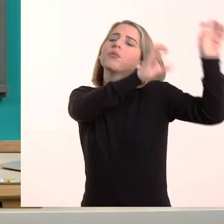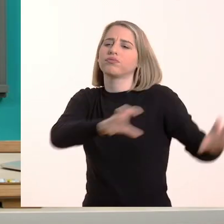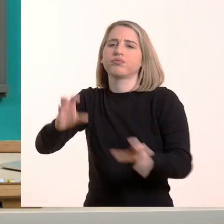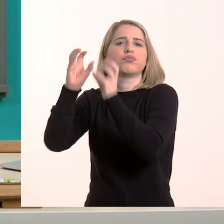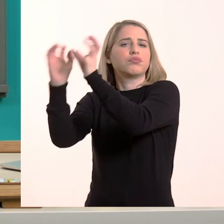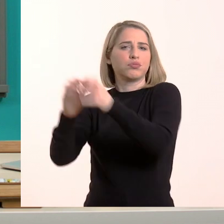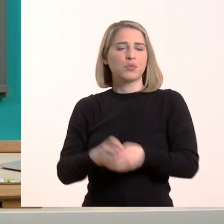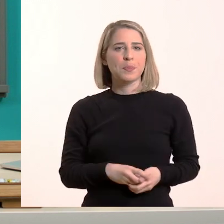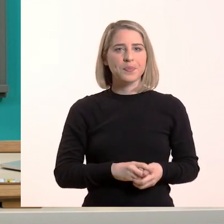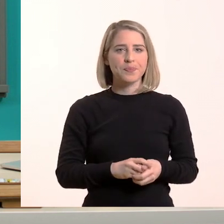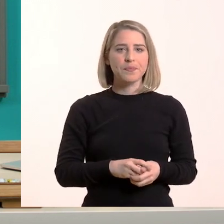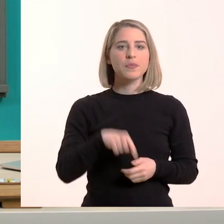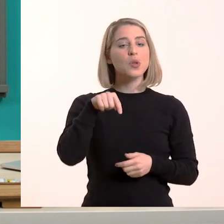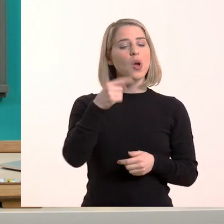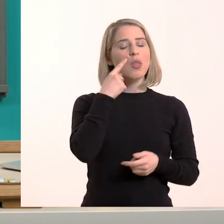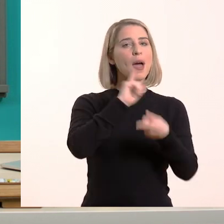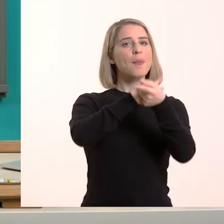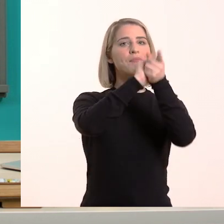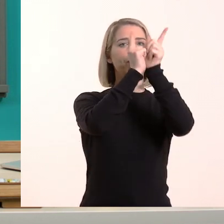Για να πάμε και στις διαιρέσεις τώρα.